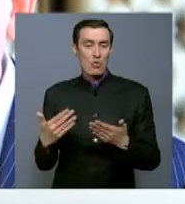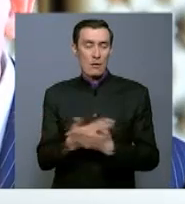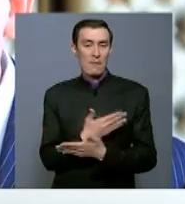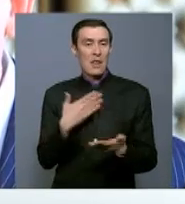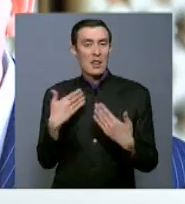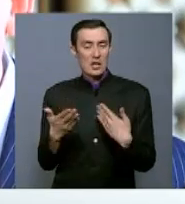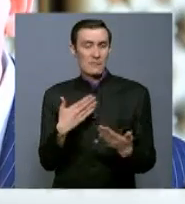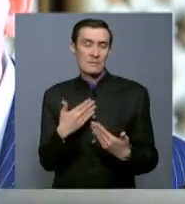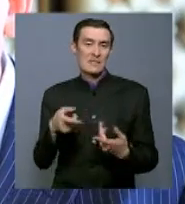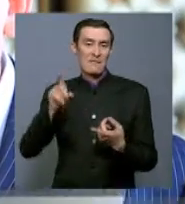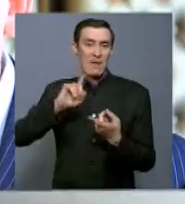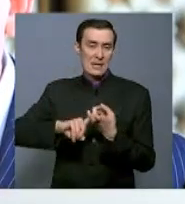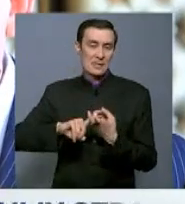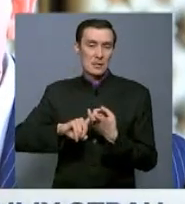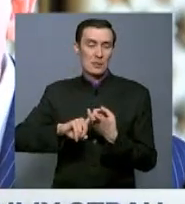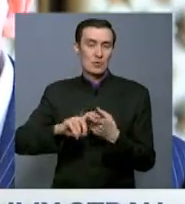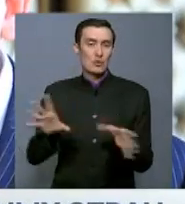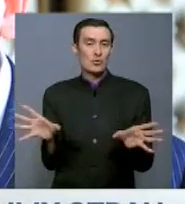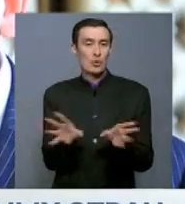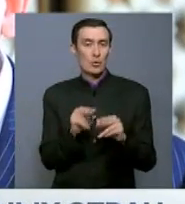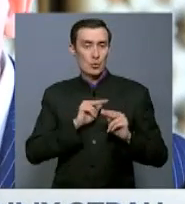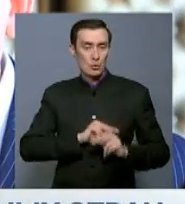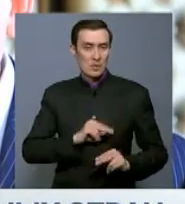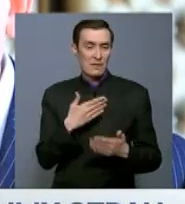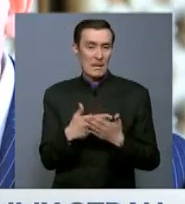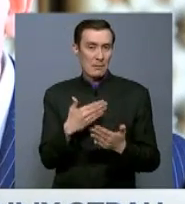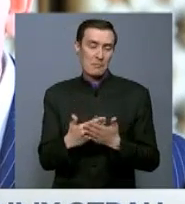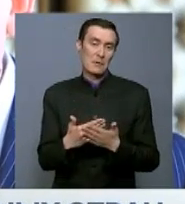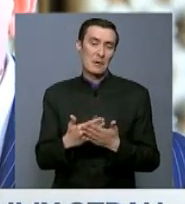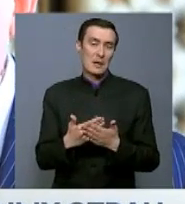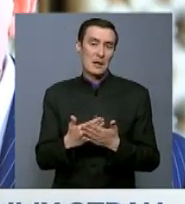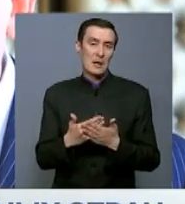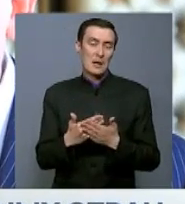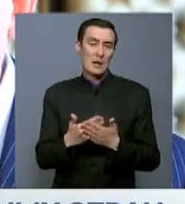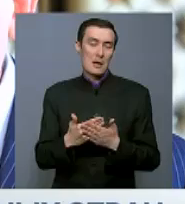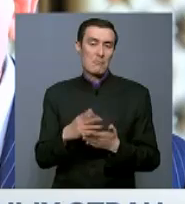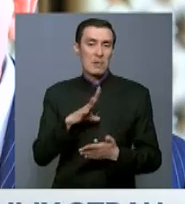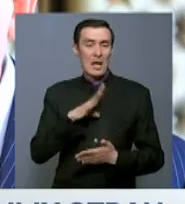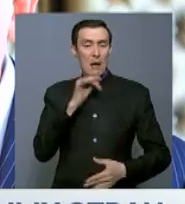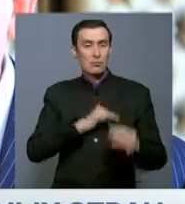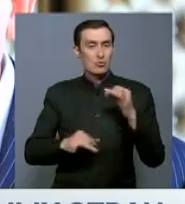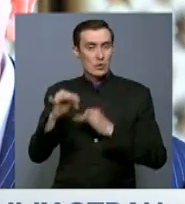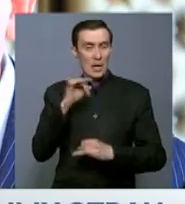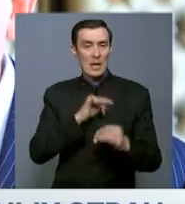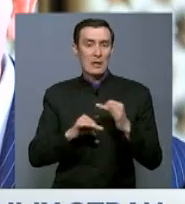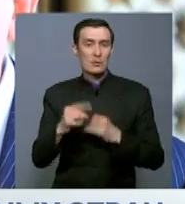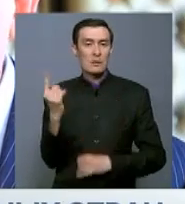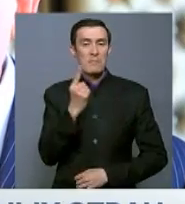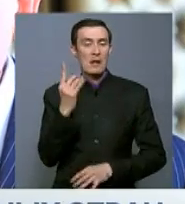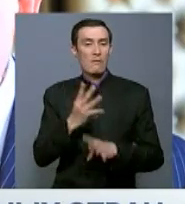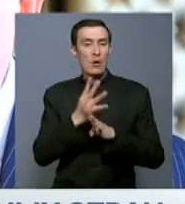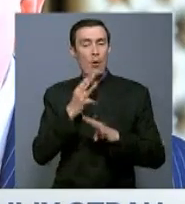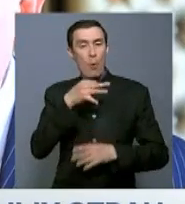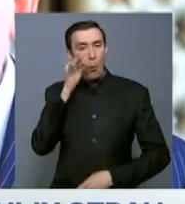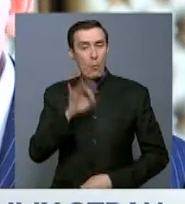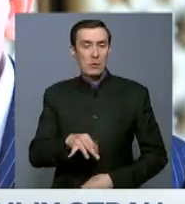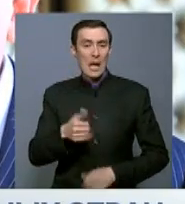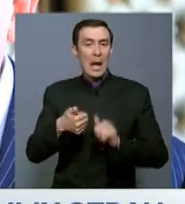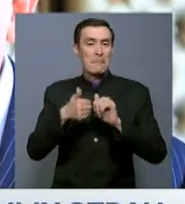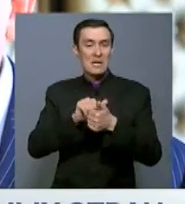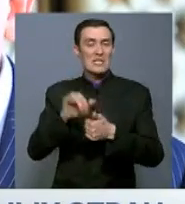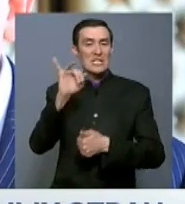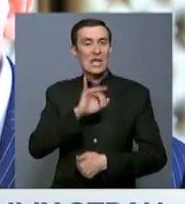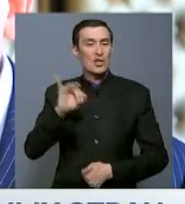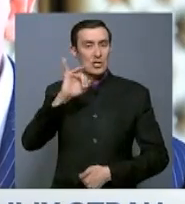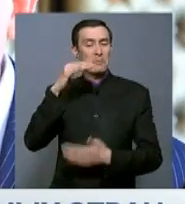налаживании мостов сотрудничества. В частности, коллеги обсуждали первый опыт обмена